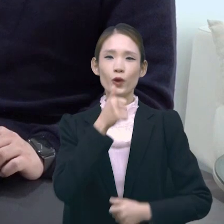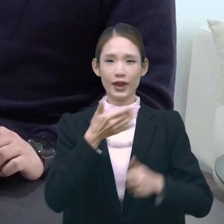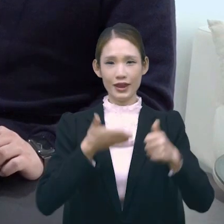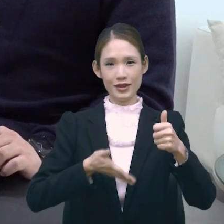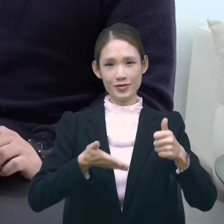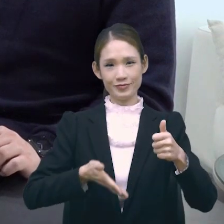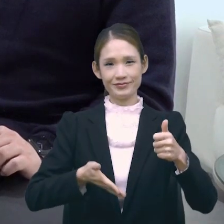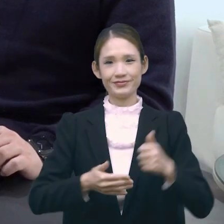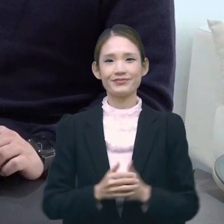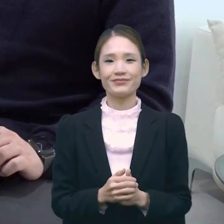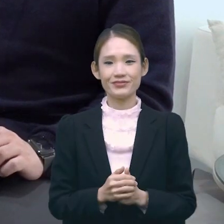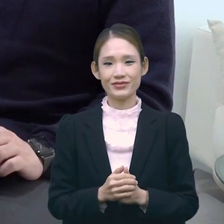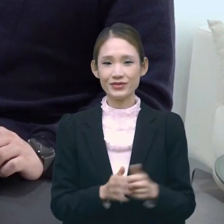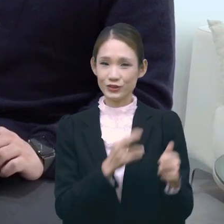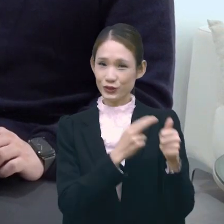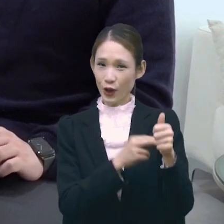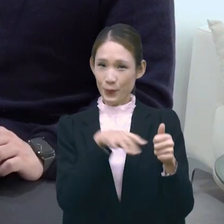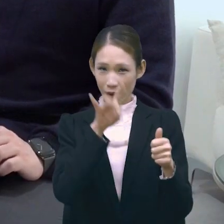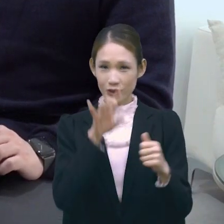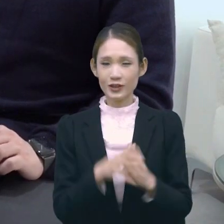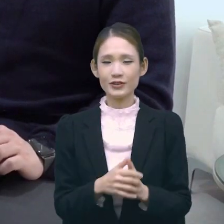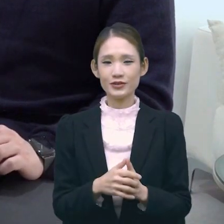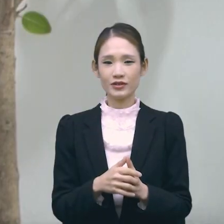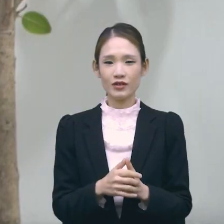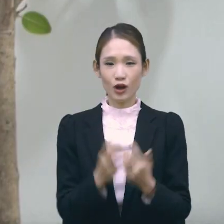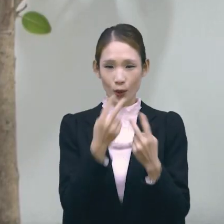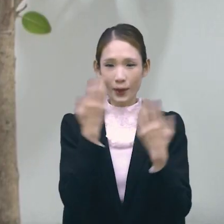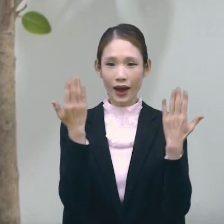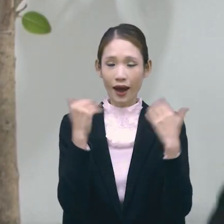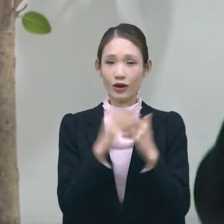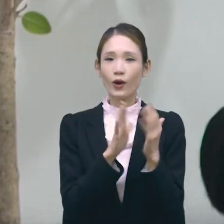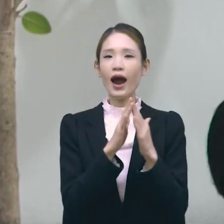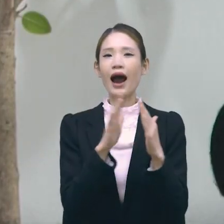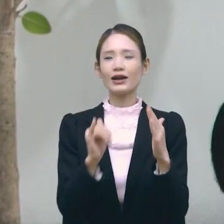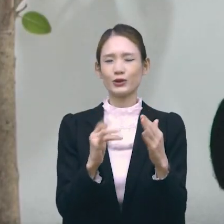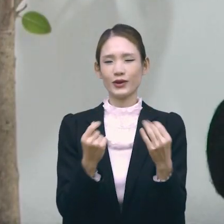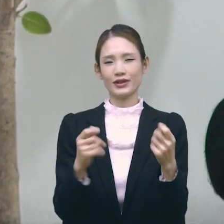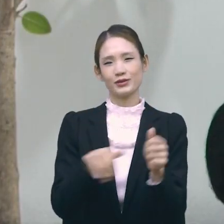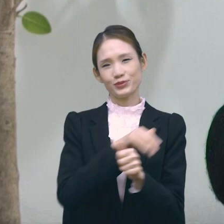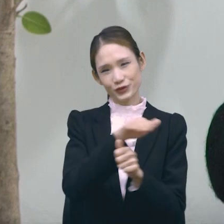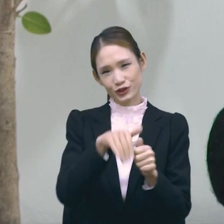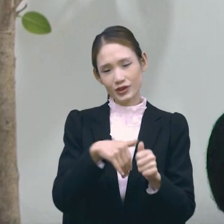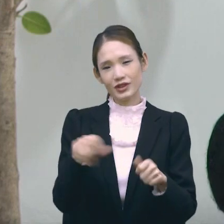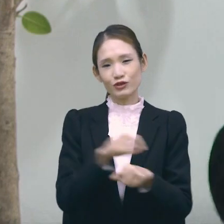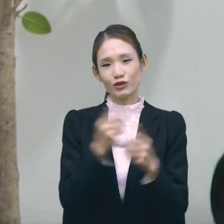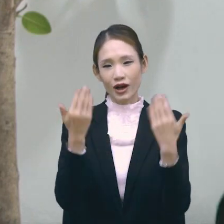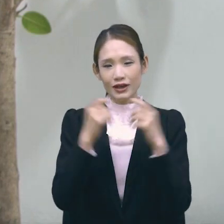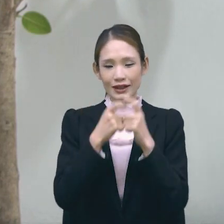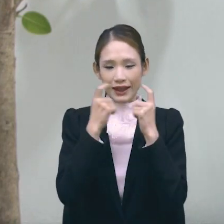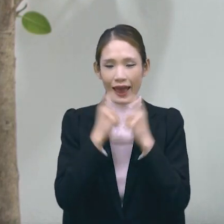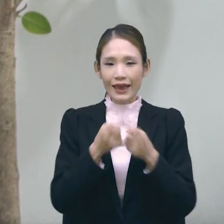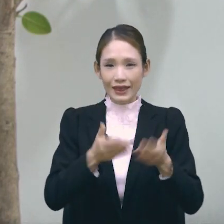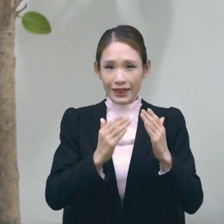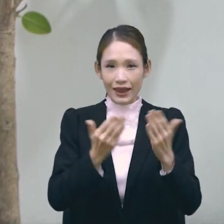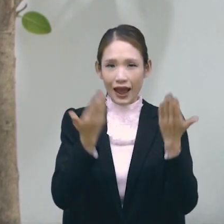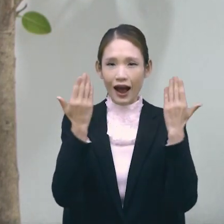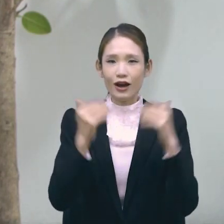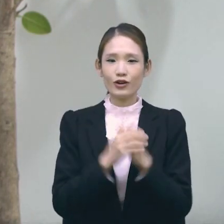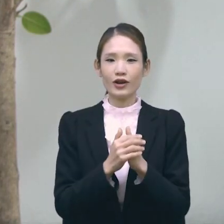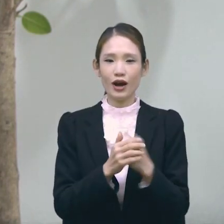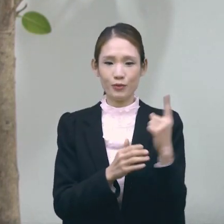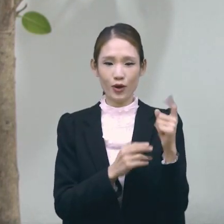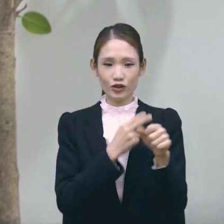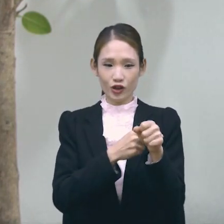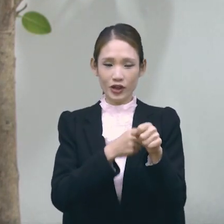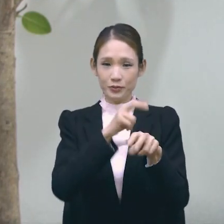좀 소개를 해주시면 좋을 것 같아요. 승준 쌤이 먼저 좀 해주시겠어요? 일단 맹학교는 가족 같은 분위기예요. 특히 우리 학교 같은 경우에는 사립이기 때문에 네. 한 번